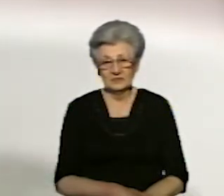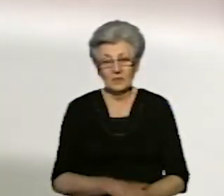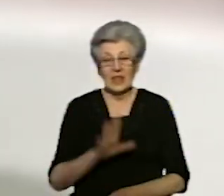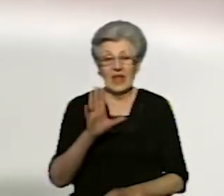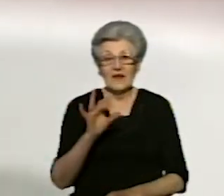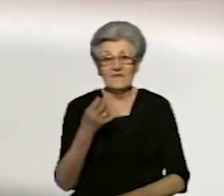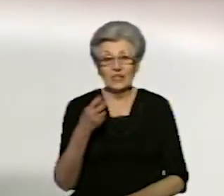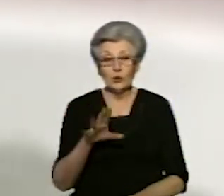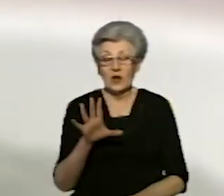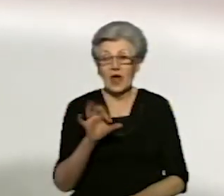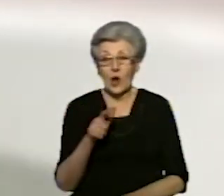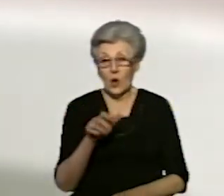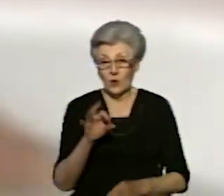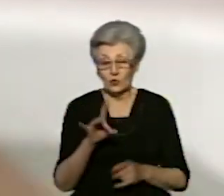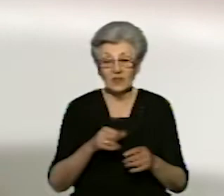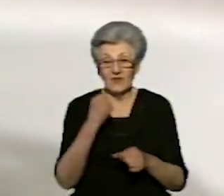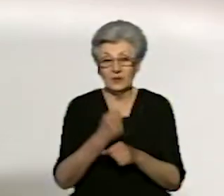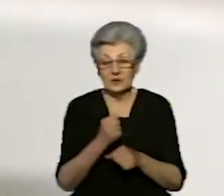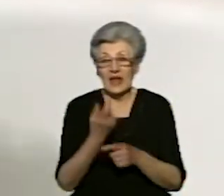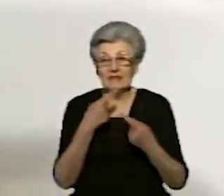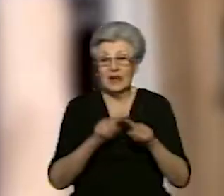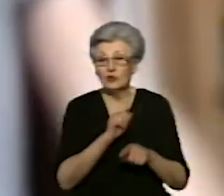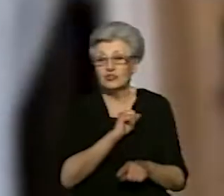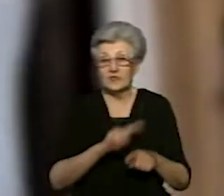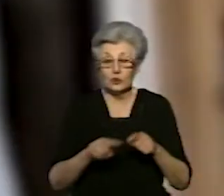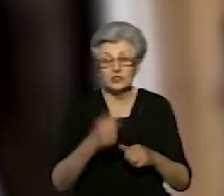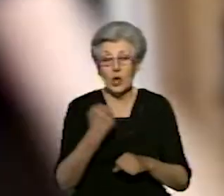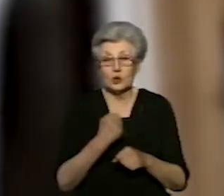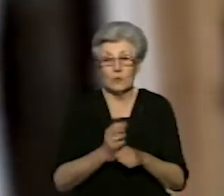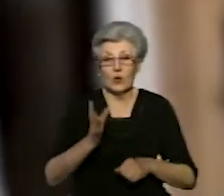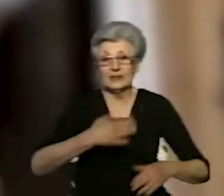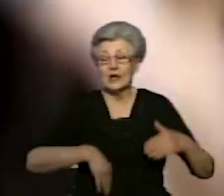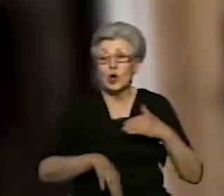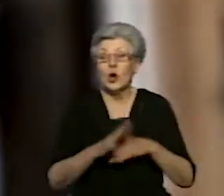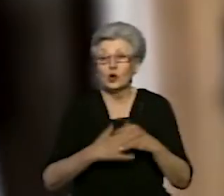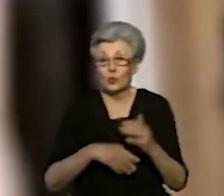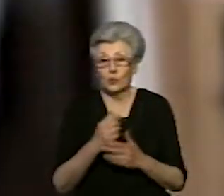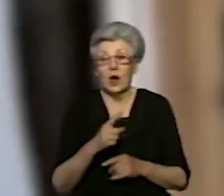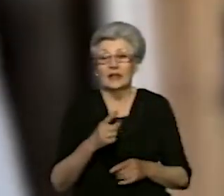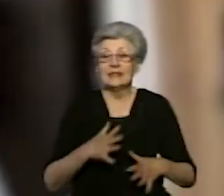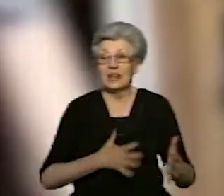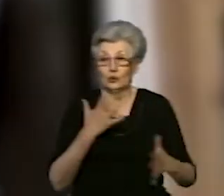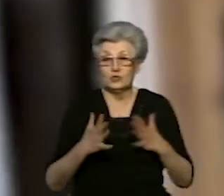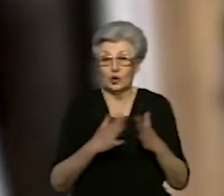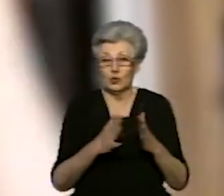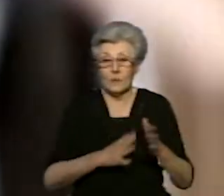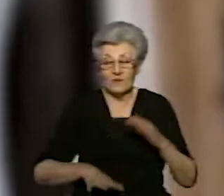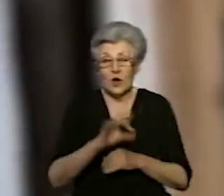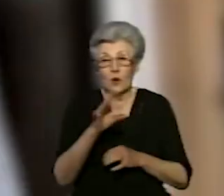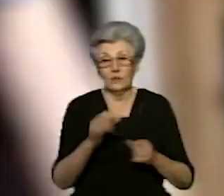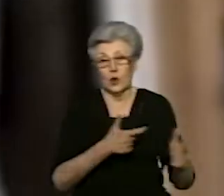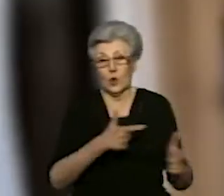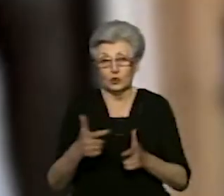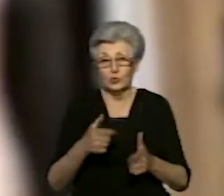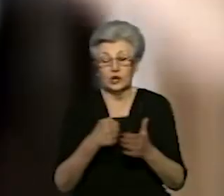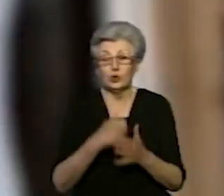Вікторія Огородова відпрацьовує техніку швидкості роботи рук, тренуючись вдома у ванні. Каже, готується до чемпіонату України з плавання, тому